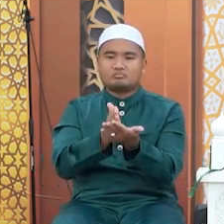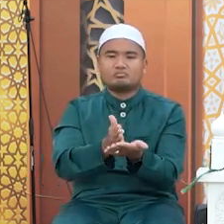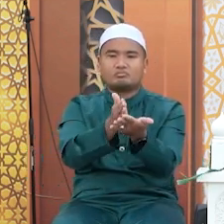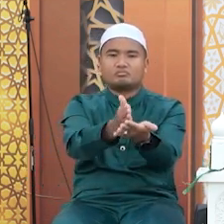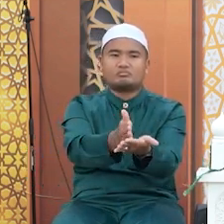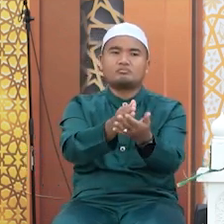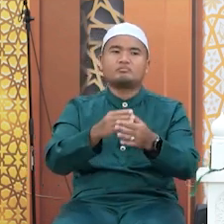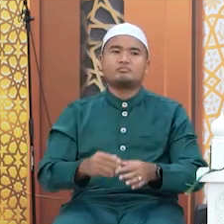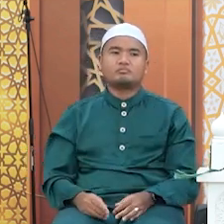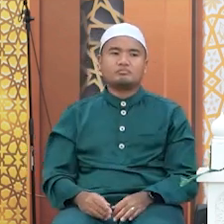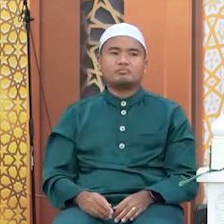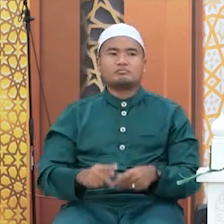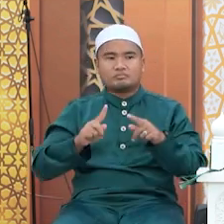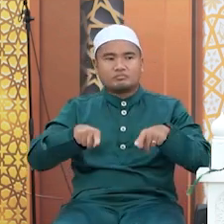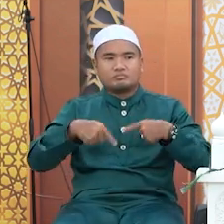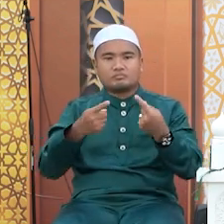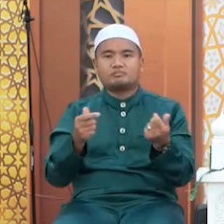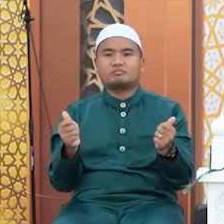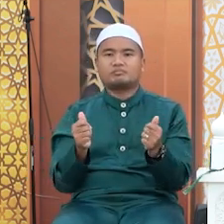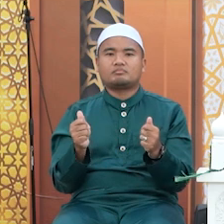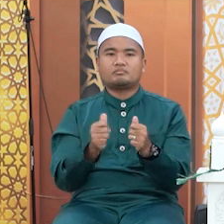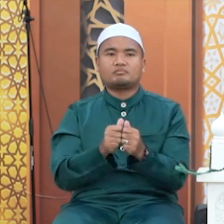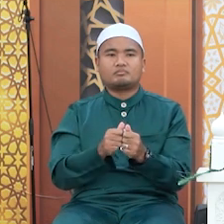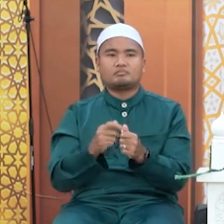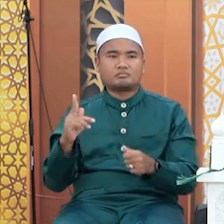pergilah dengan kapal terbang. Tuan-tuan tengok macam mana.